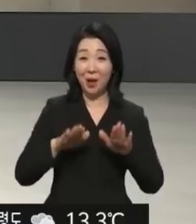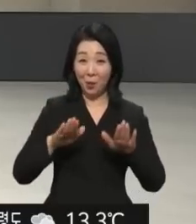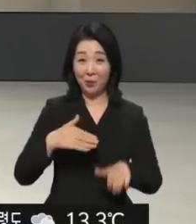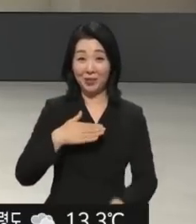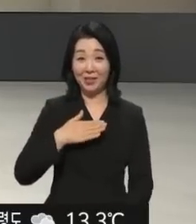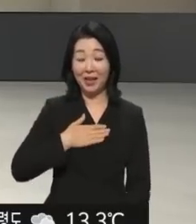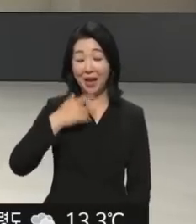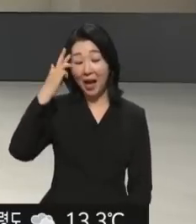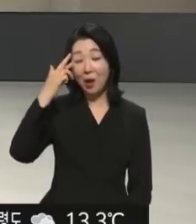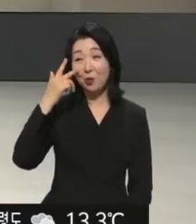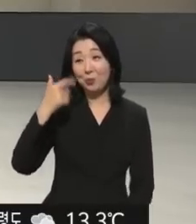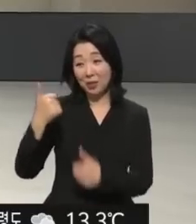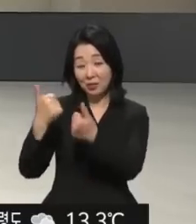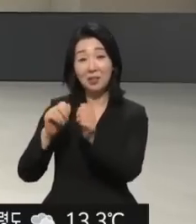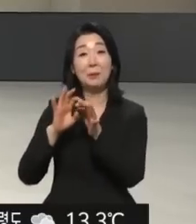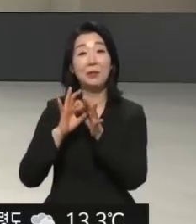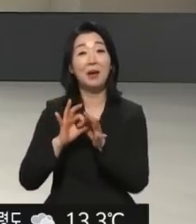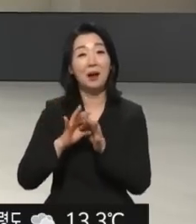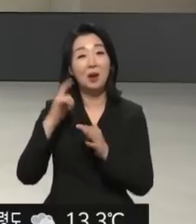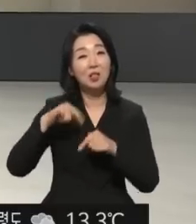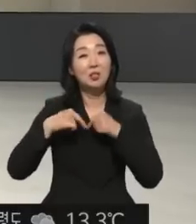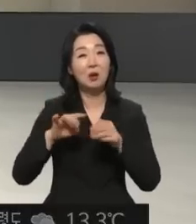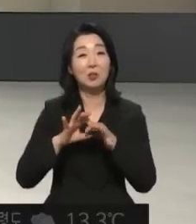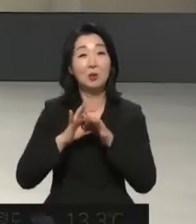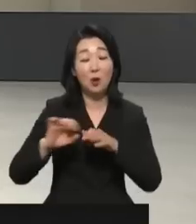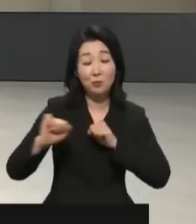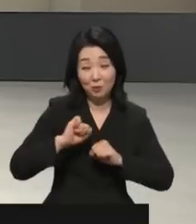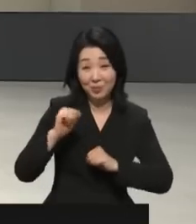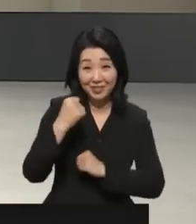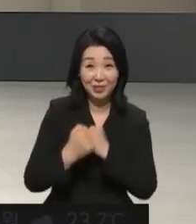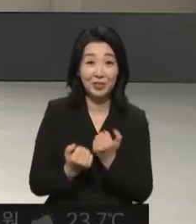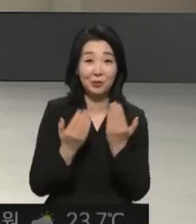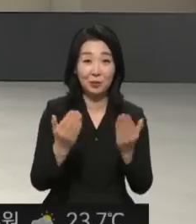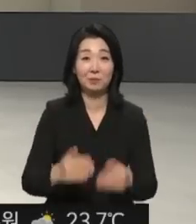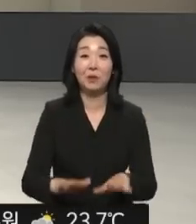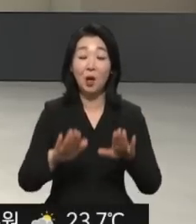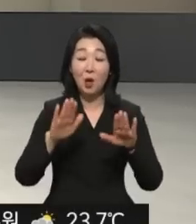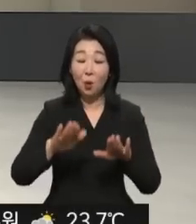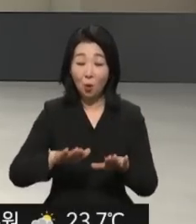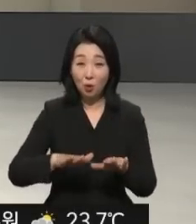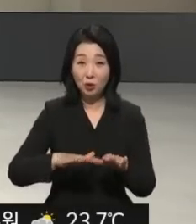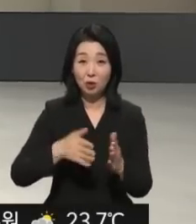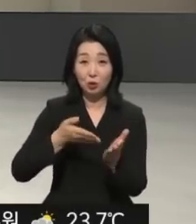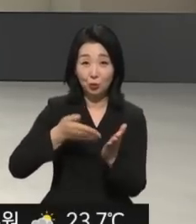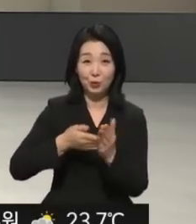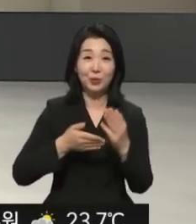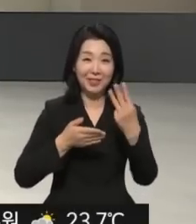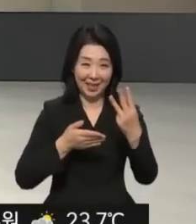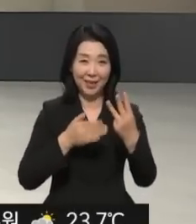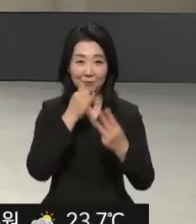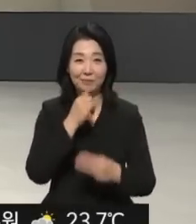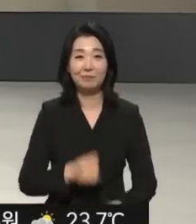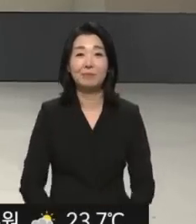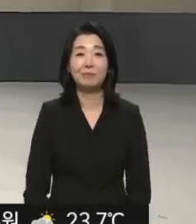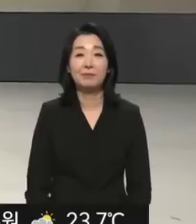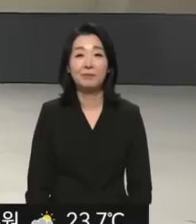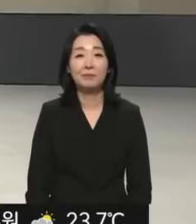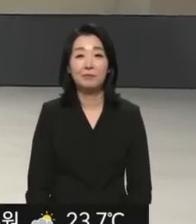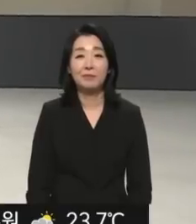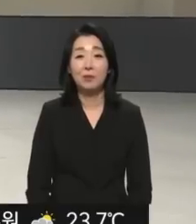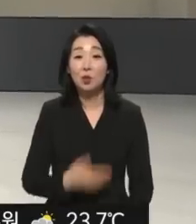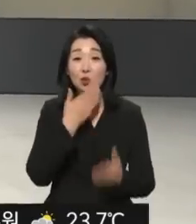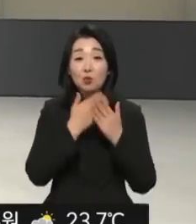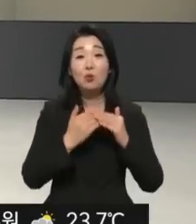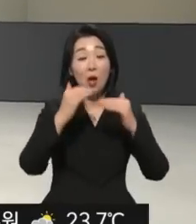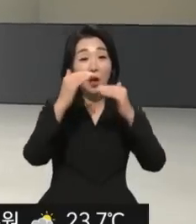제가 한미정상회담 관련한 정치권 움직임 정리해드립니다. 오늘도 뉴스픽 3로 운용합니다. 살펴볼